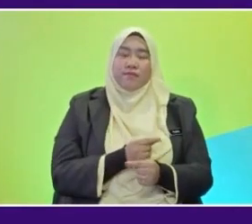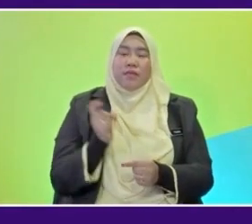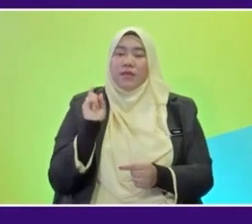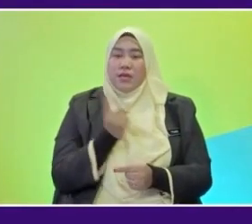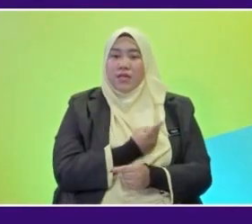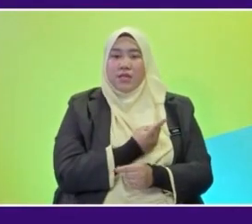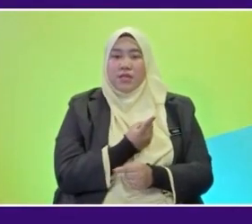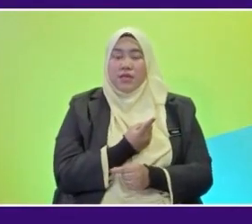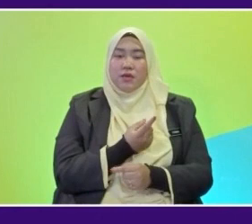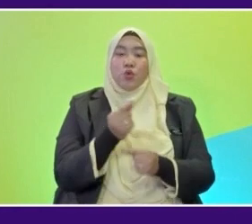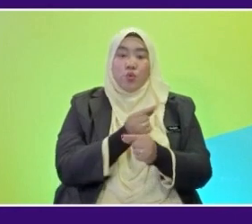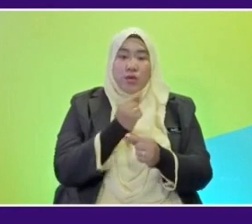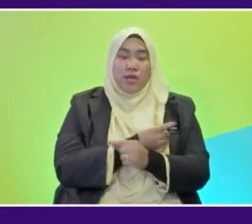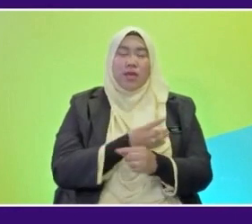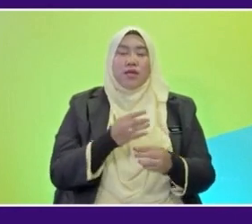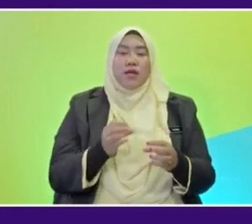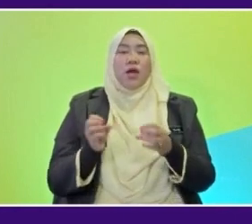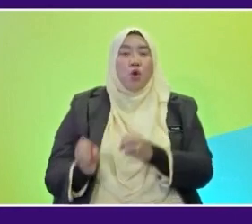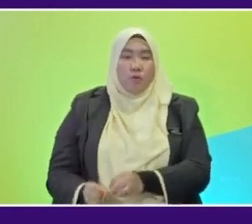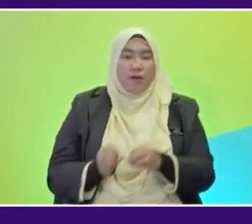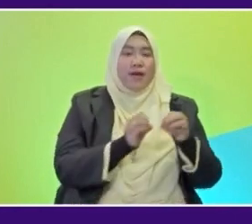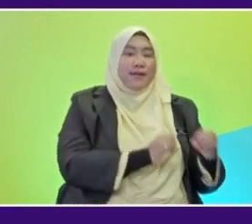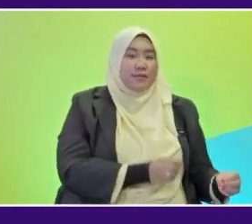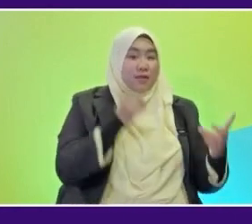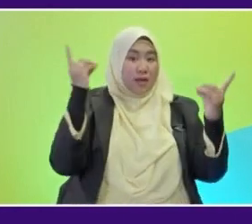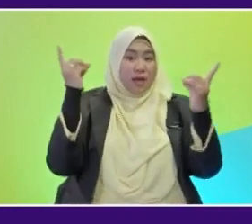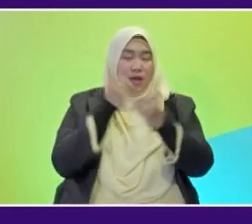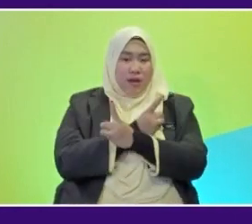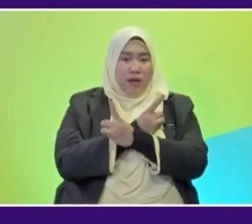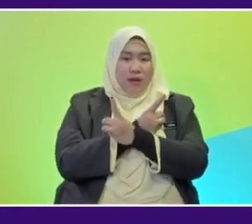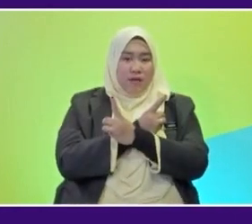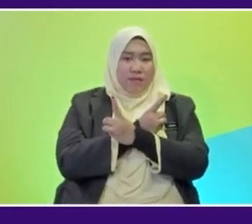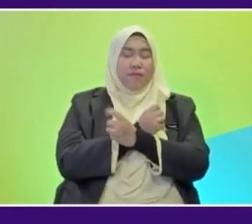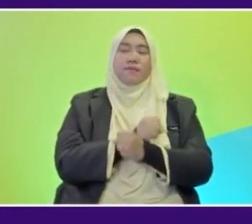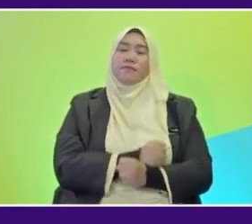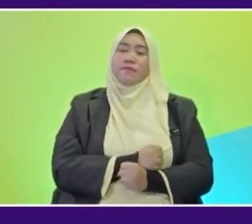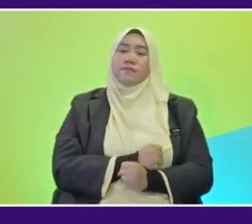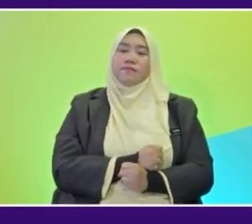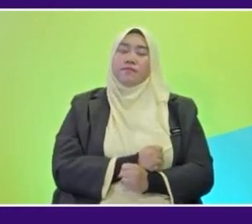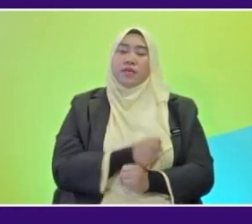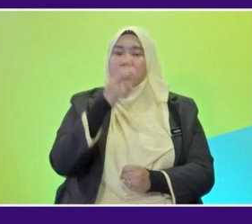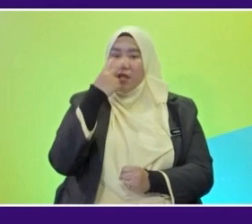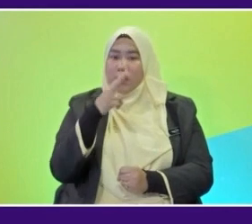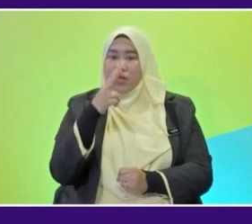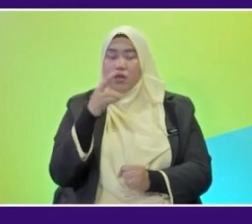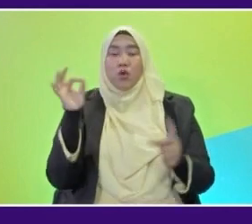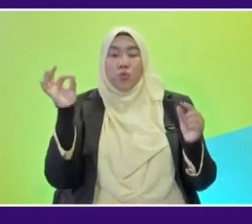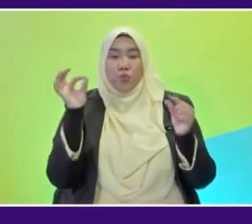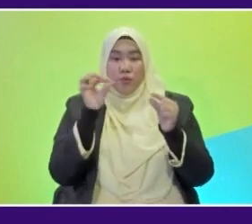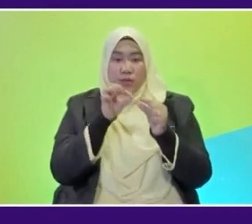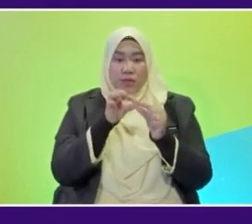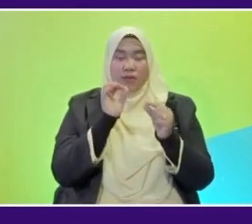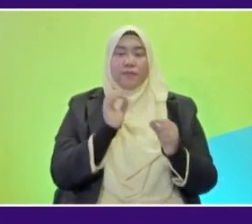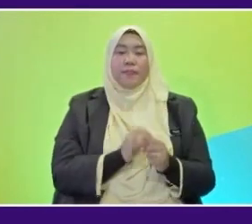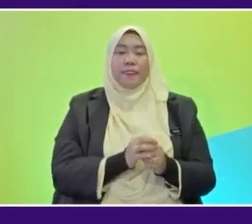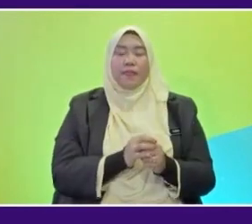operasi darah operasi darah baik tadi kalau kita belajar yang tadi kalau kita tengok yang guli tadi macam